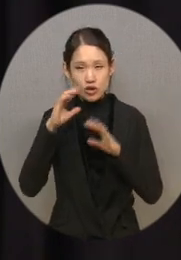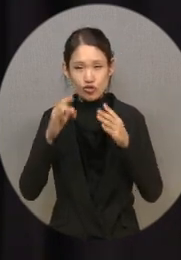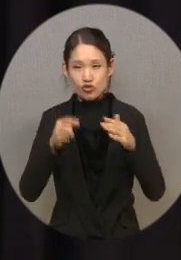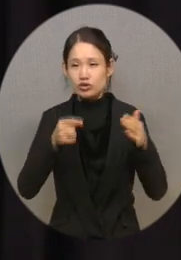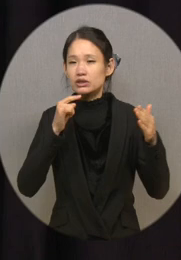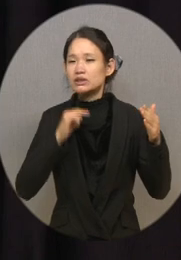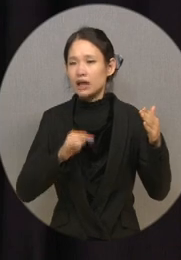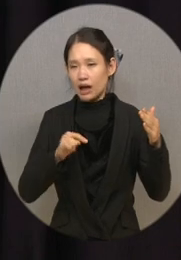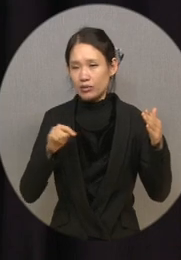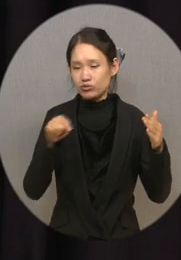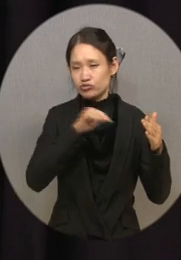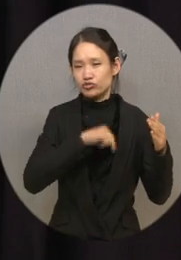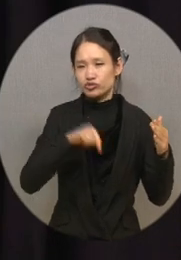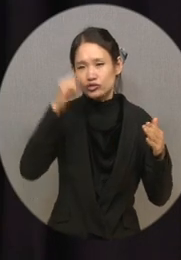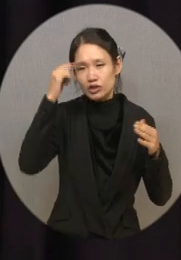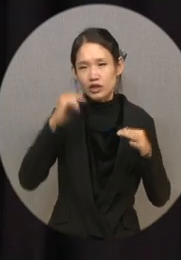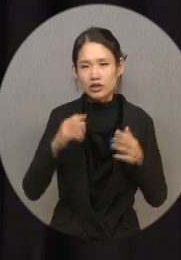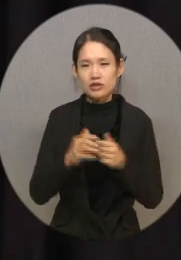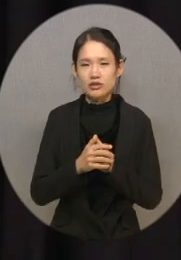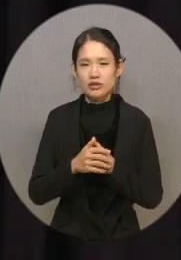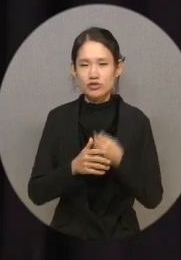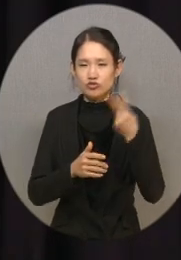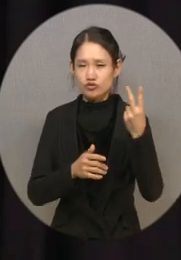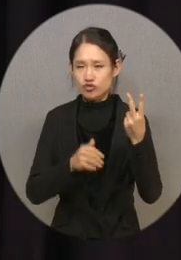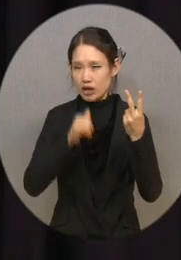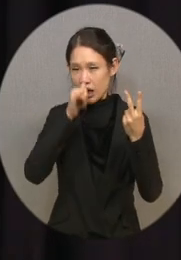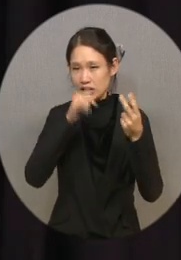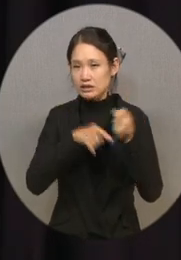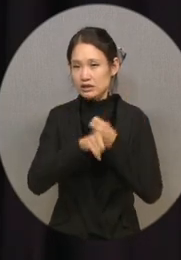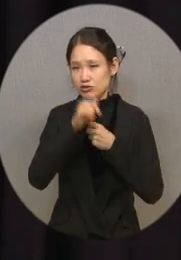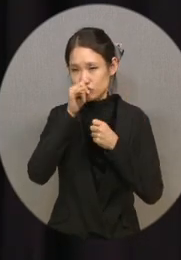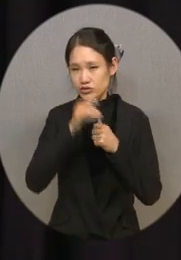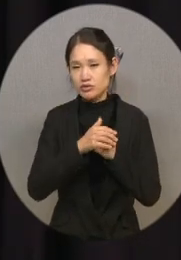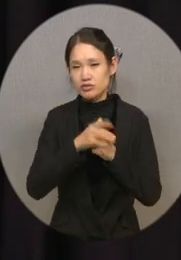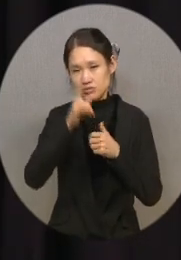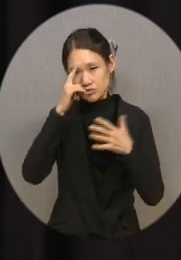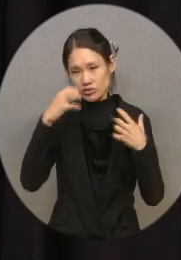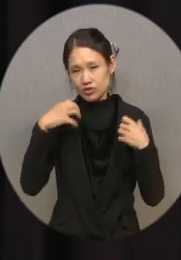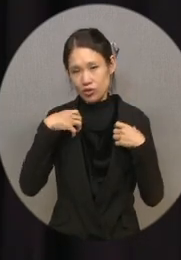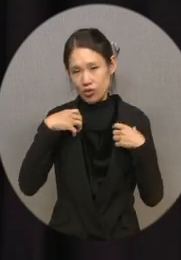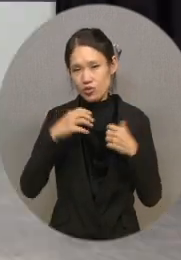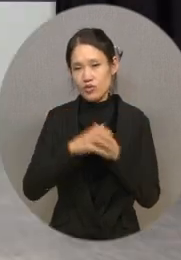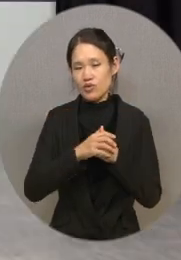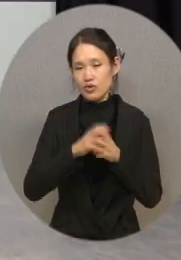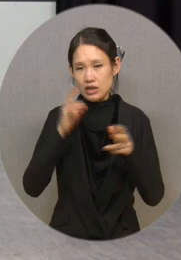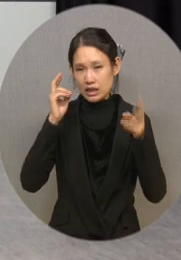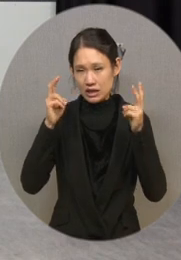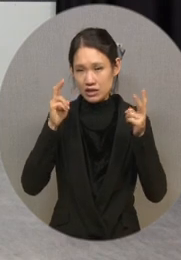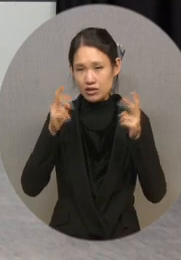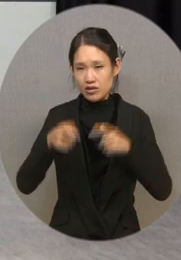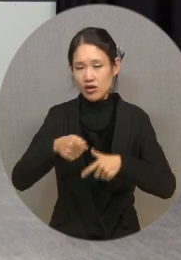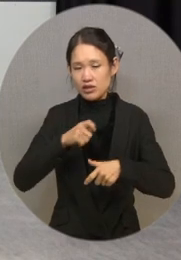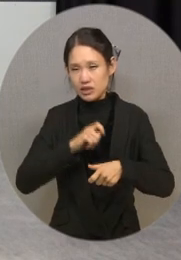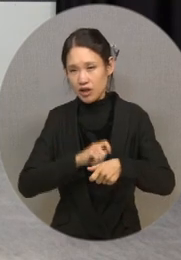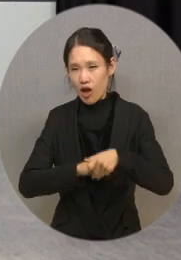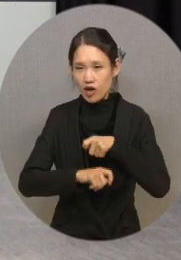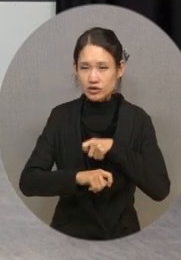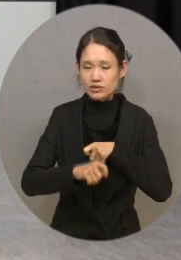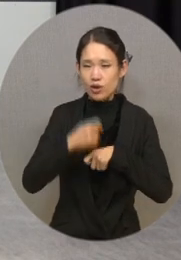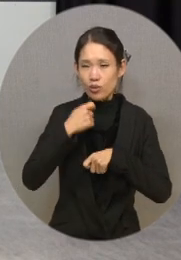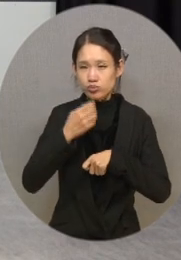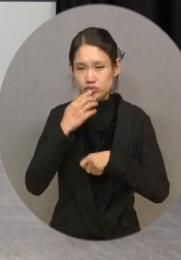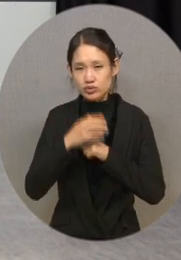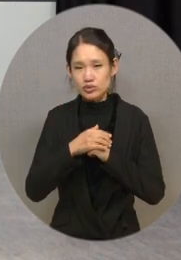큽니다. 네. 그런데는 두 가지 이유가 있는 게 뭐냐면은 정부가 기업에다가 적극적으로